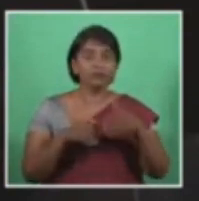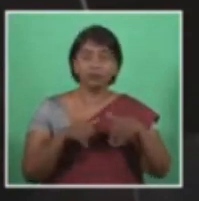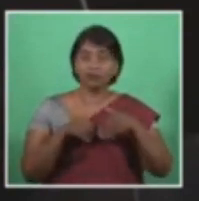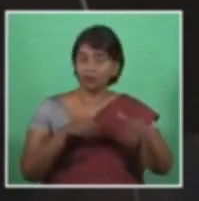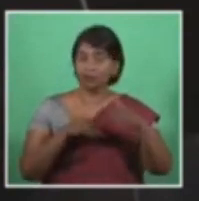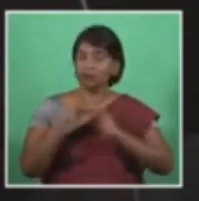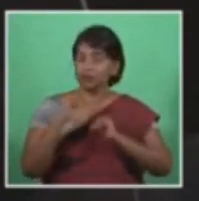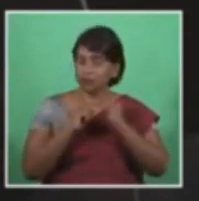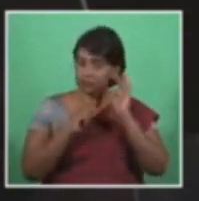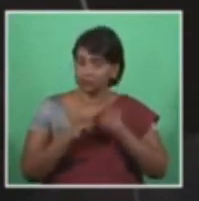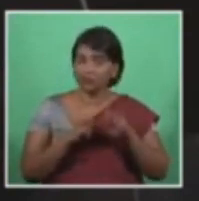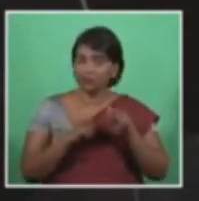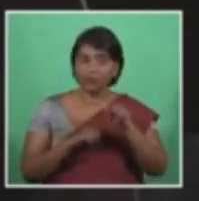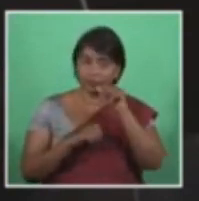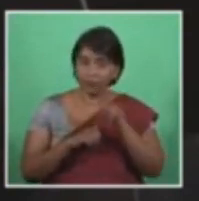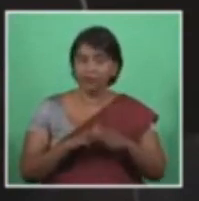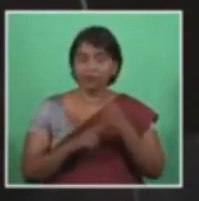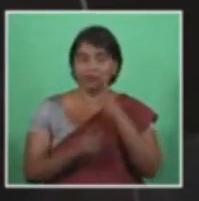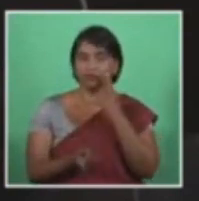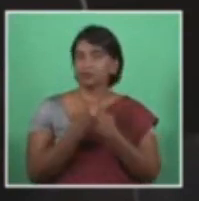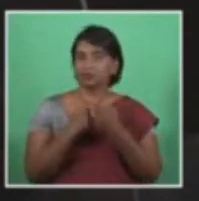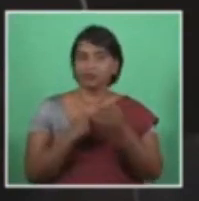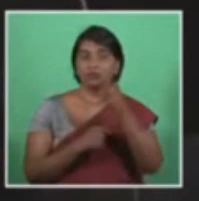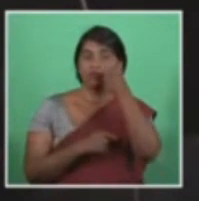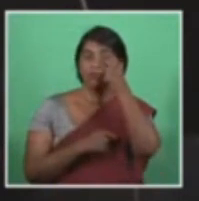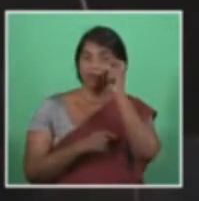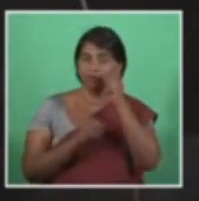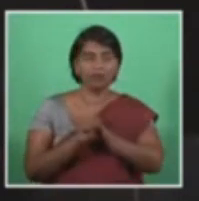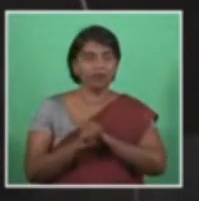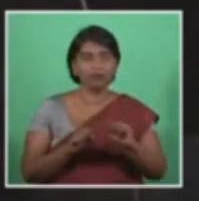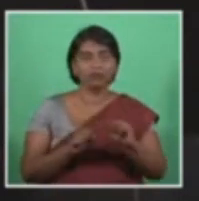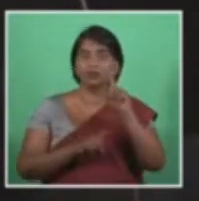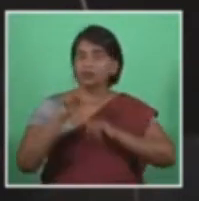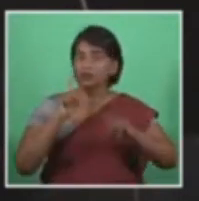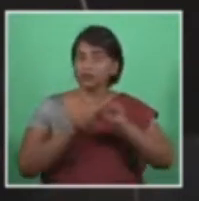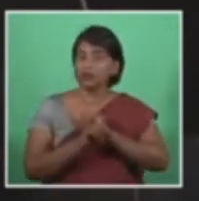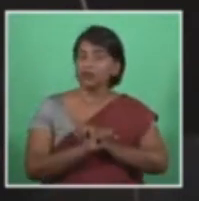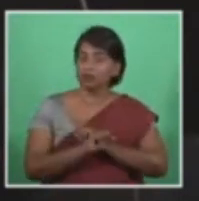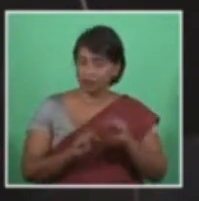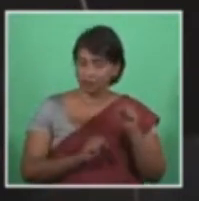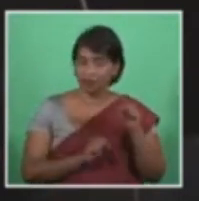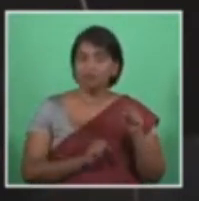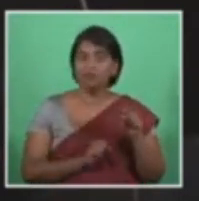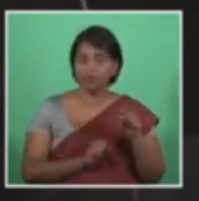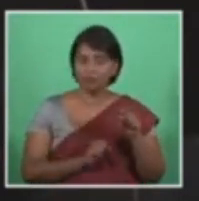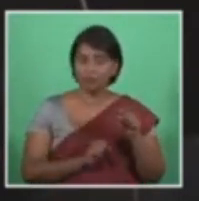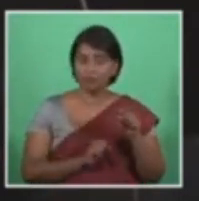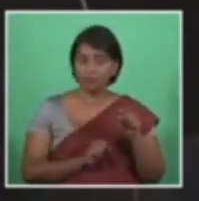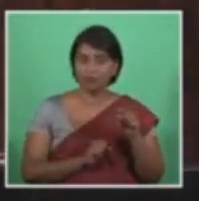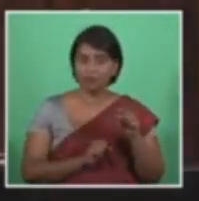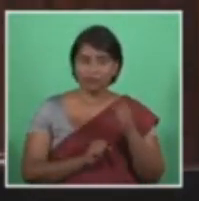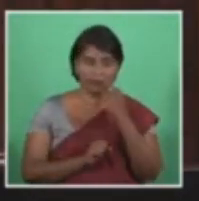පවතින ක්‍රමය ගැන කිසිම විශ්ලේෂණයක් අධීක්ෂණයක් නැතුව සාකච්ඡාවක් නැතුව අනුරාධ